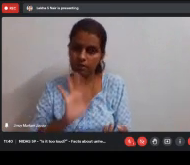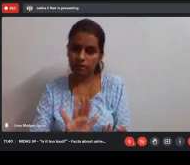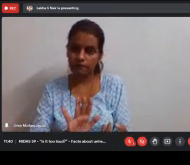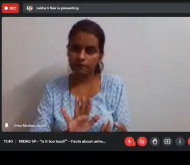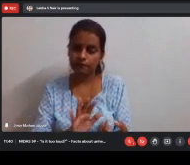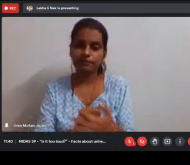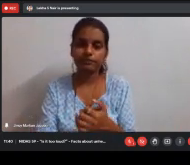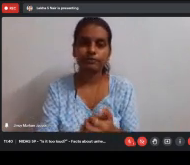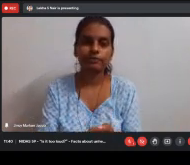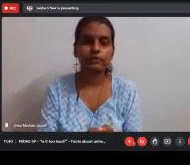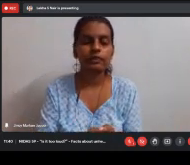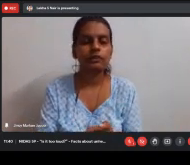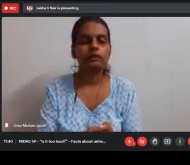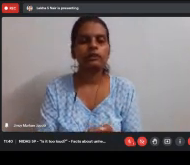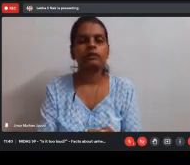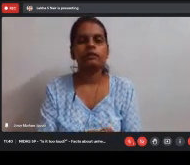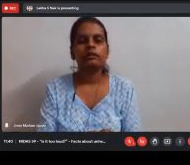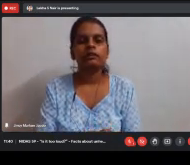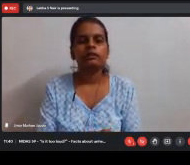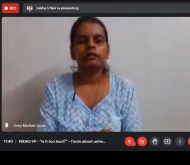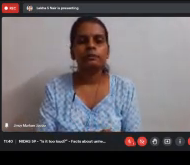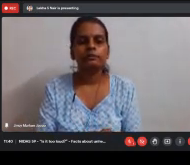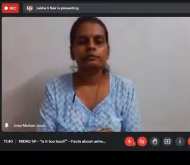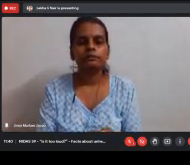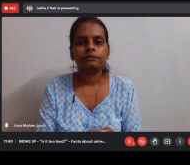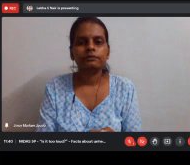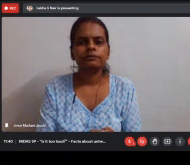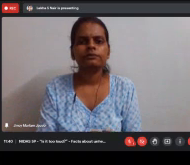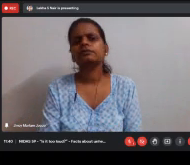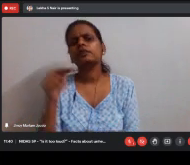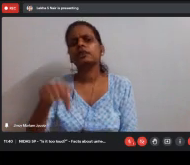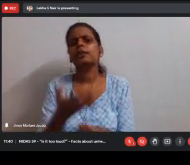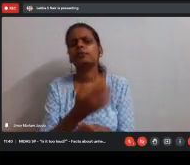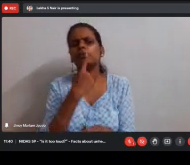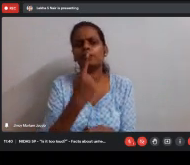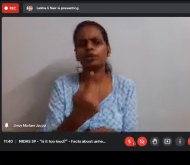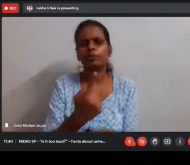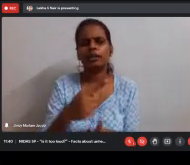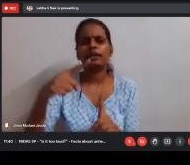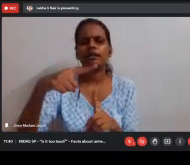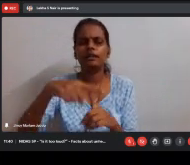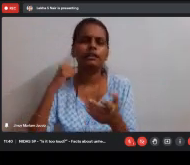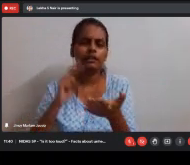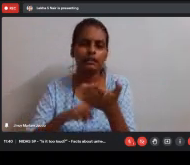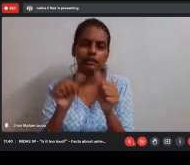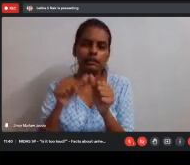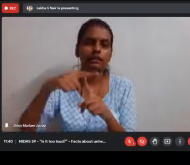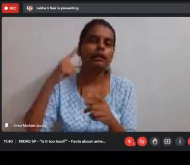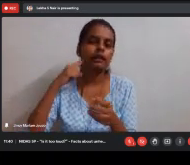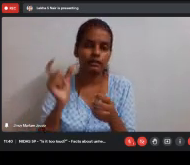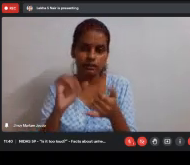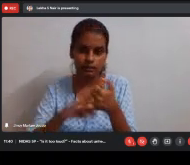മറ്റുള്ളവരുടെ ശ്രദ്ധ കിട്ടാനായിട്ട്, അതായത് ഒരു അറ്റൻഷൻ സീക്കിംഗ് ബിഹേവിയേഴ്സ് കുട്ടികളിൽ കാണുന്നുണ്ട്, ആത്മവിശ്വാസക്കുറവും സാമൂഹികമായ ഒറ്റപ്പെടലും